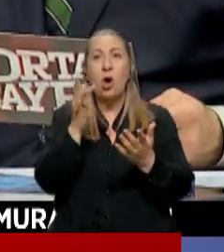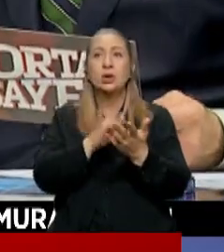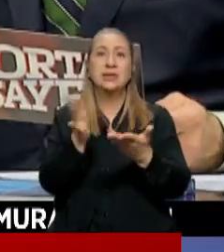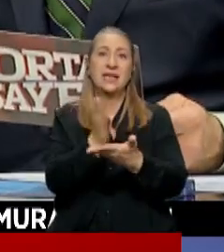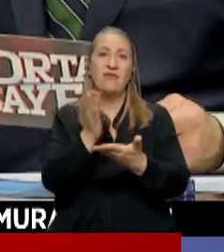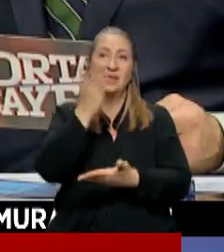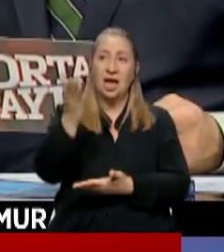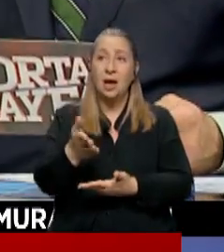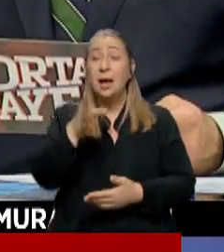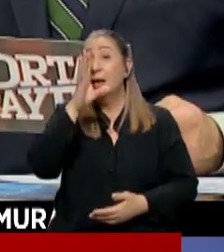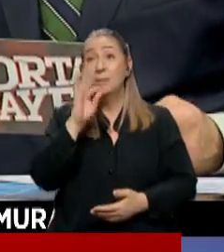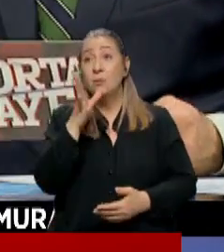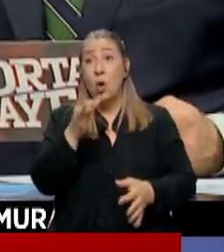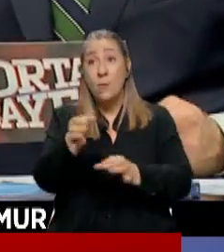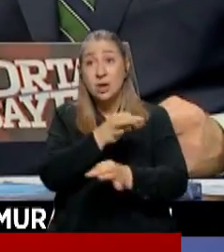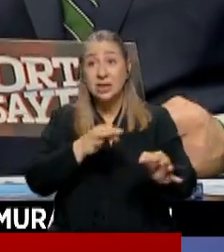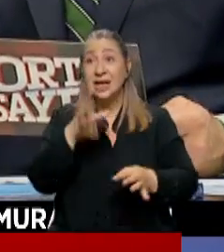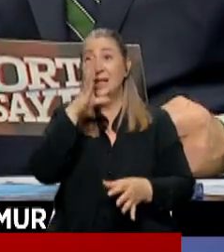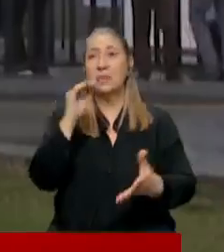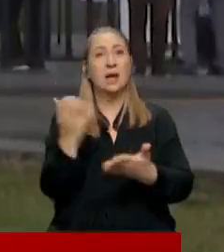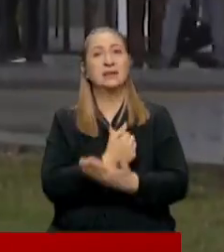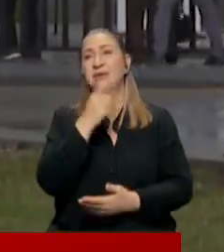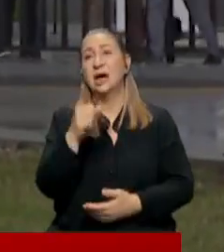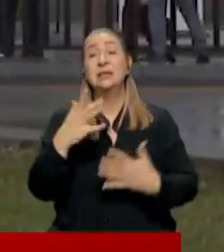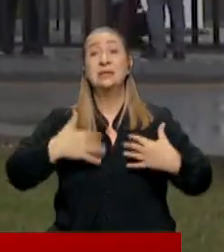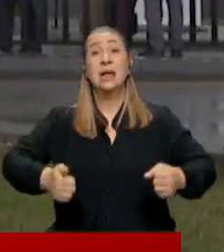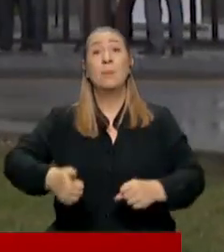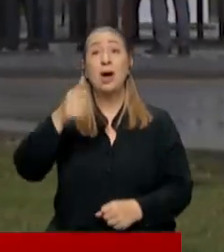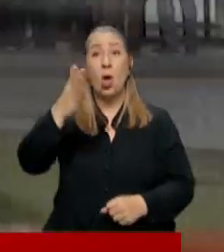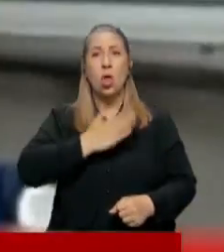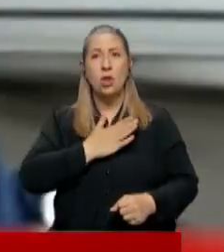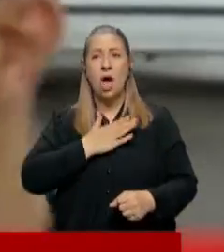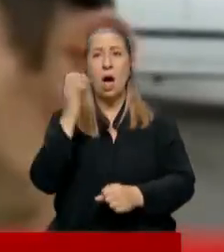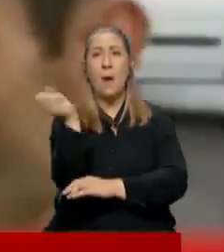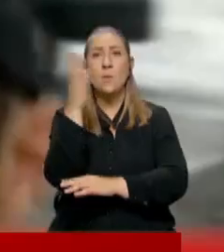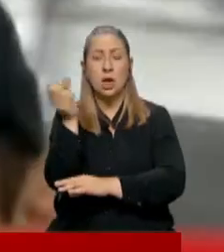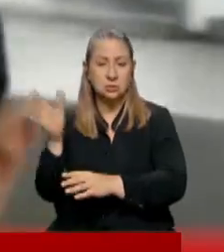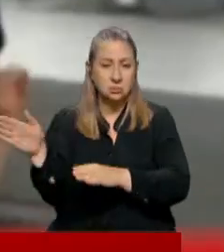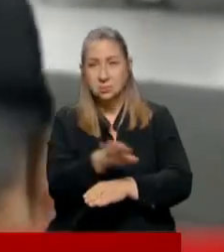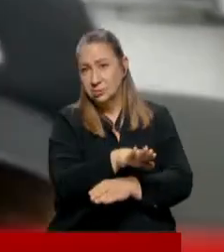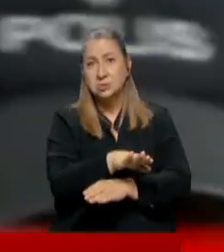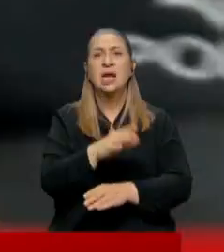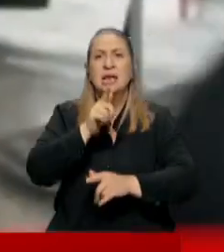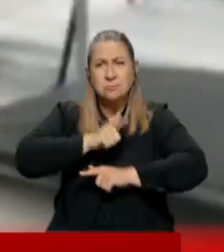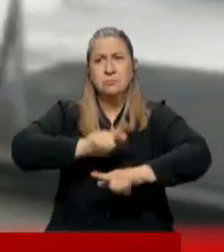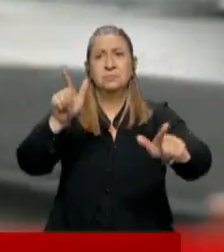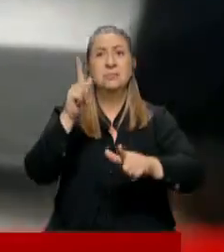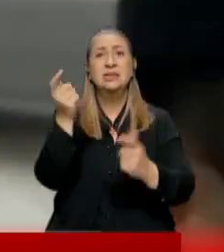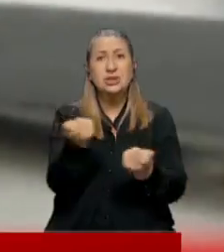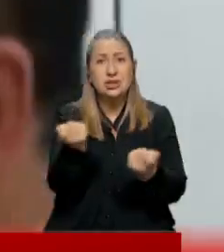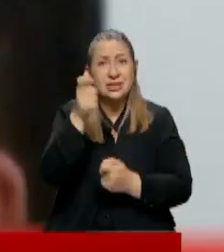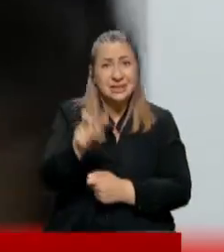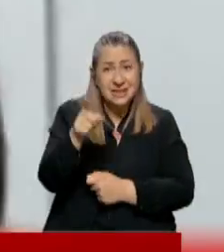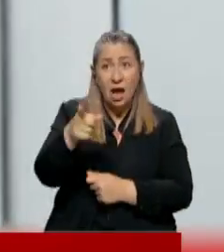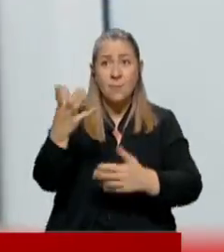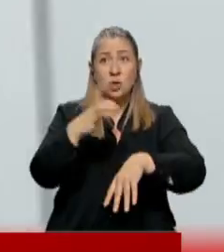sayfada. Kimler biliyordu? Bu operasyonu kim biliyordu, kazandı? Kimler kazandı? Sağlık Bakanlığı'nın önüne ambulans çekip sesini duyurmaya çalıştı bir sağlıkçı.